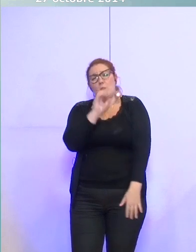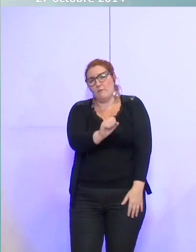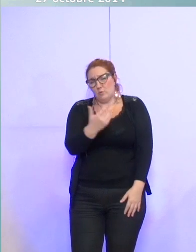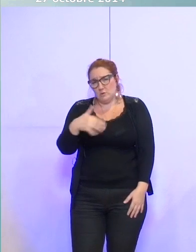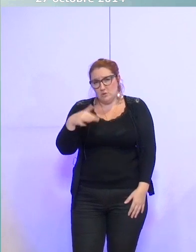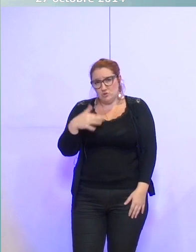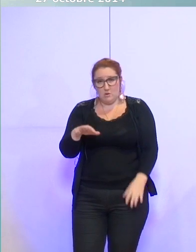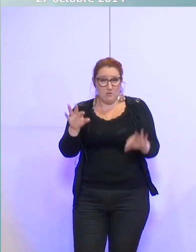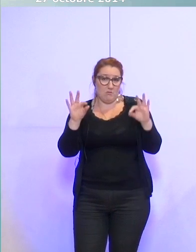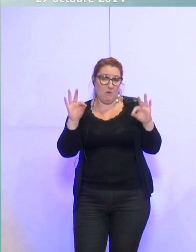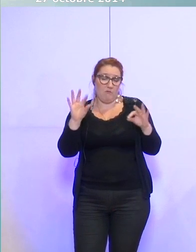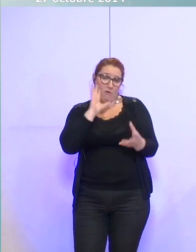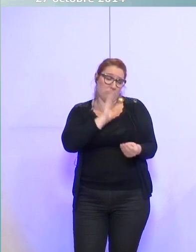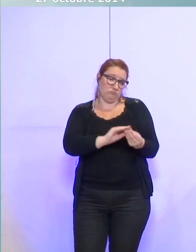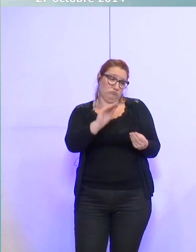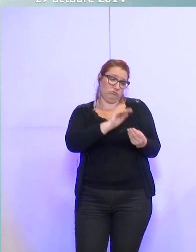politique et